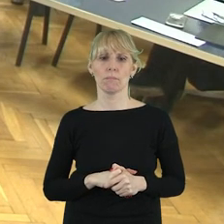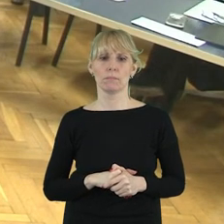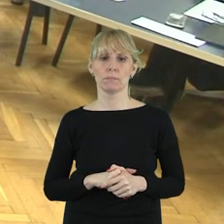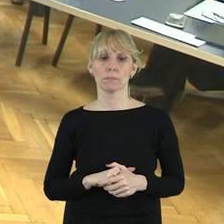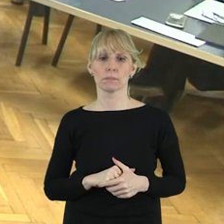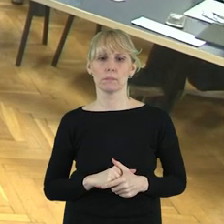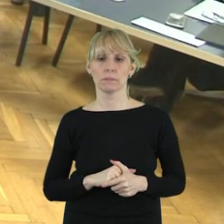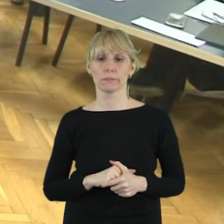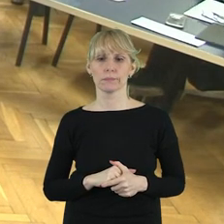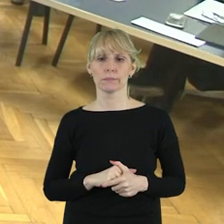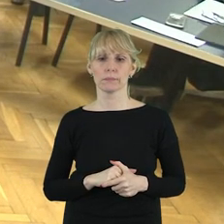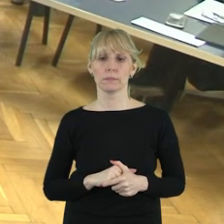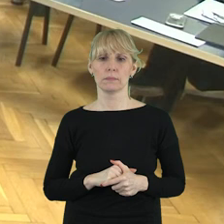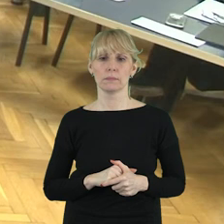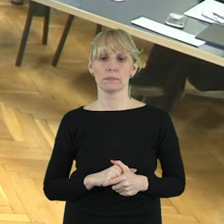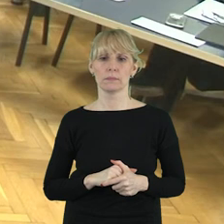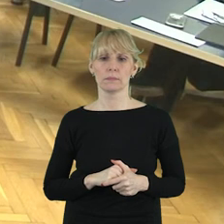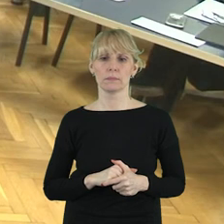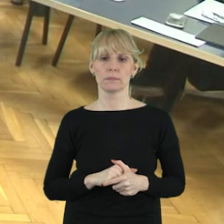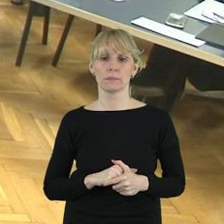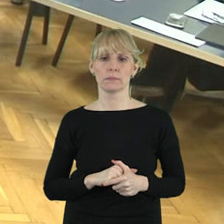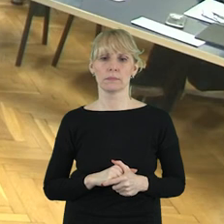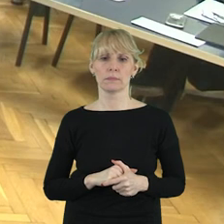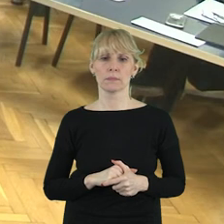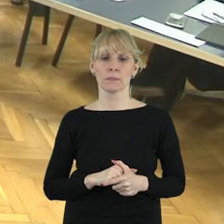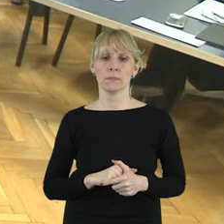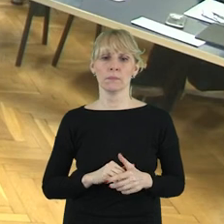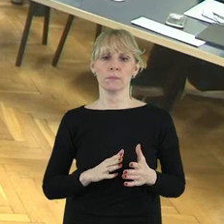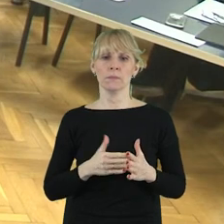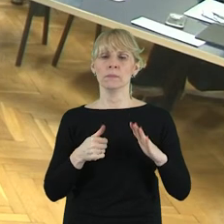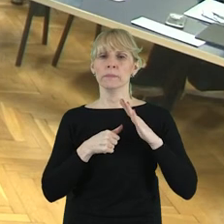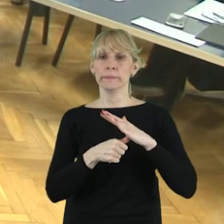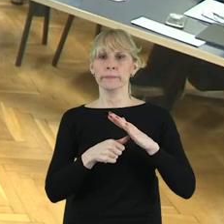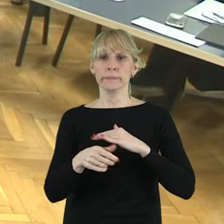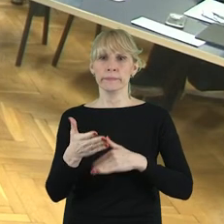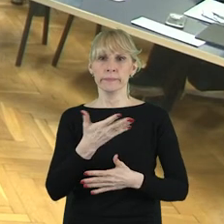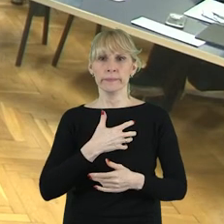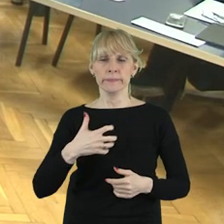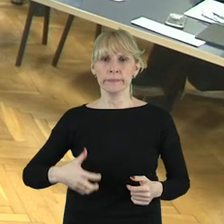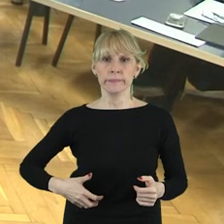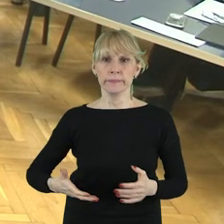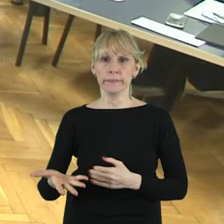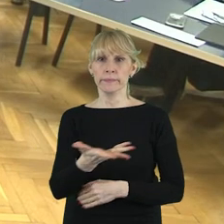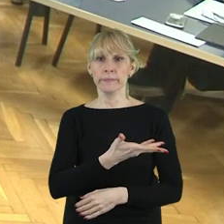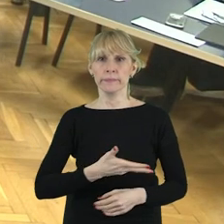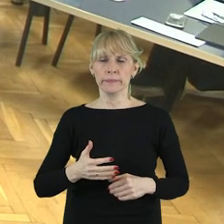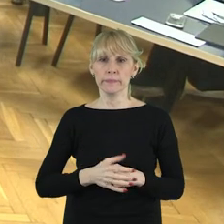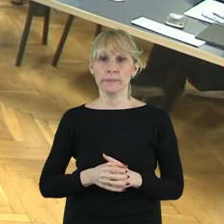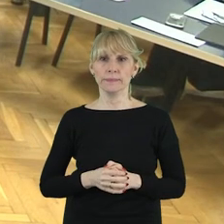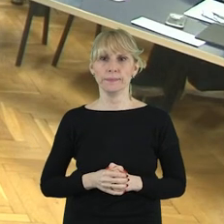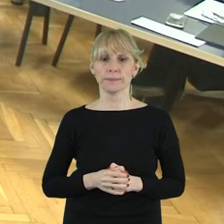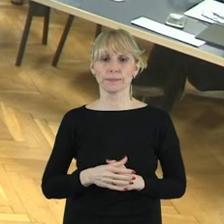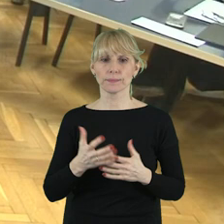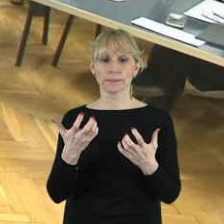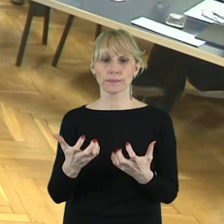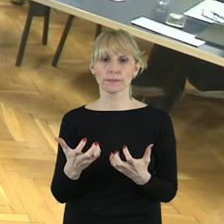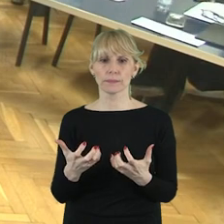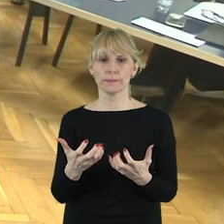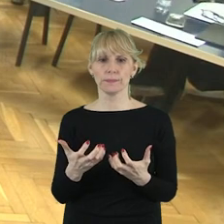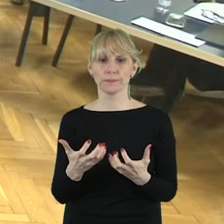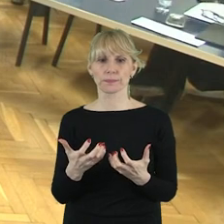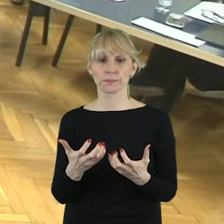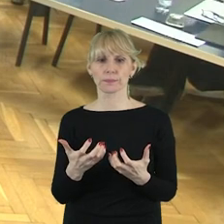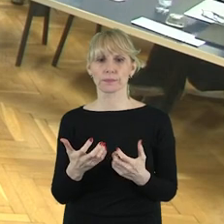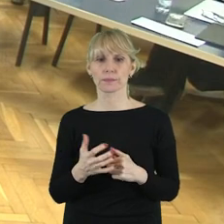Pani Przewodnicząca, Panie Marszałku, Szanowni Państwo Radni. Po pierwsze chciałbym zacytować klasyka. Obawiam się Greków, nawet gdy